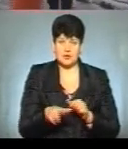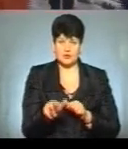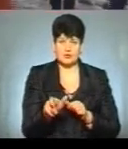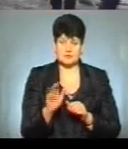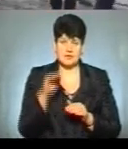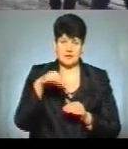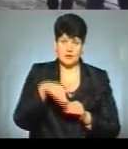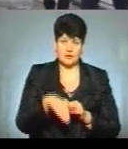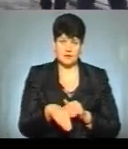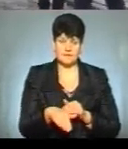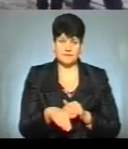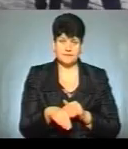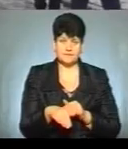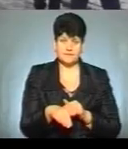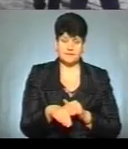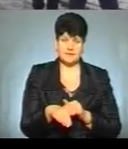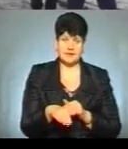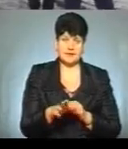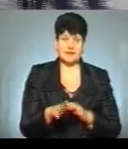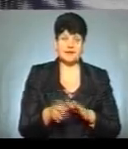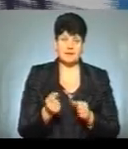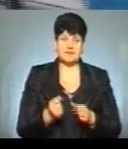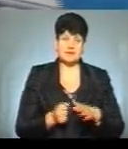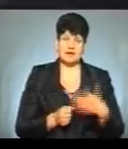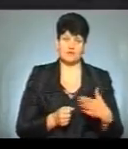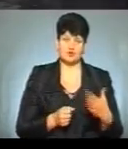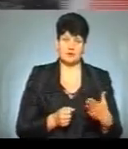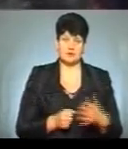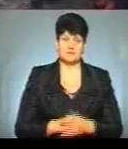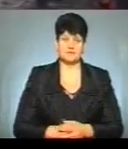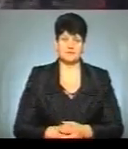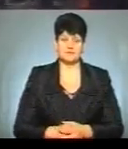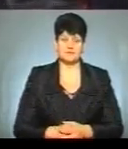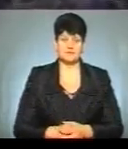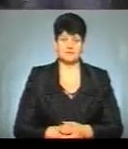до набережної, відкриваємося лівої сторони огорожі.